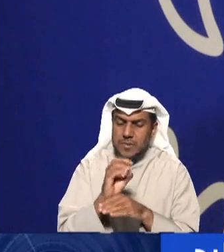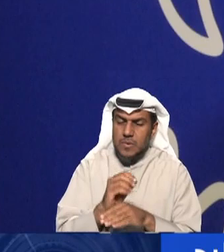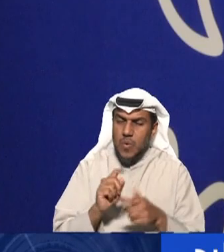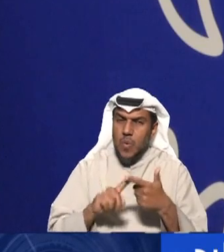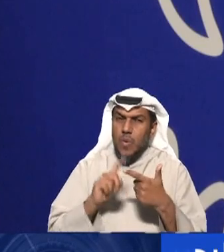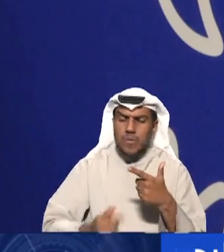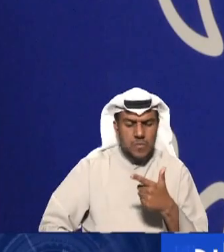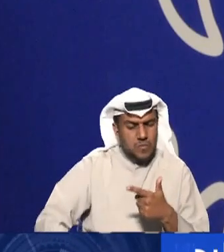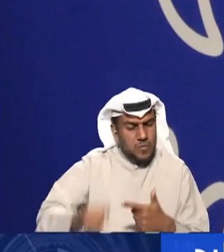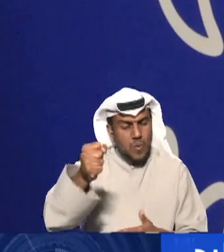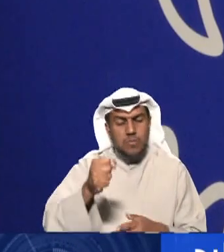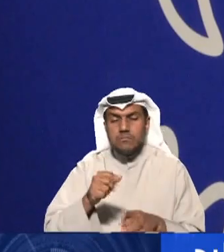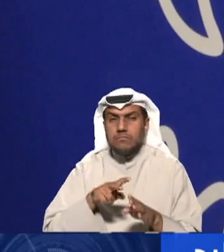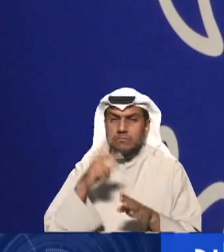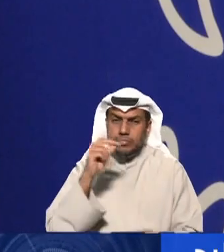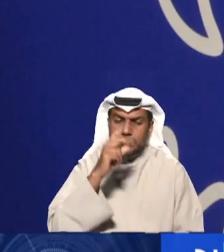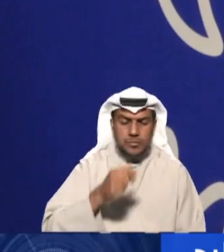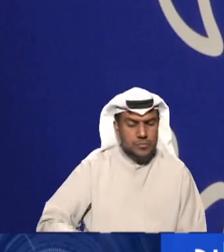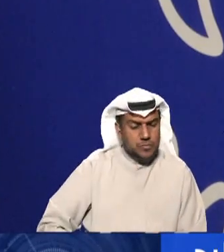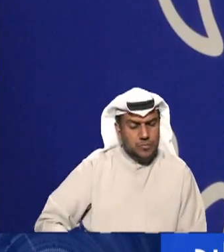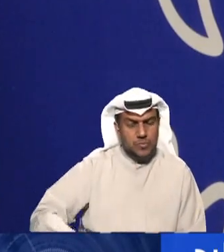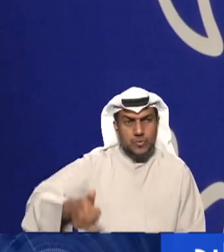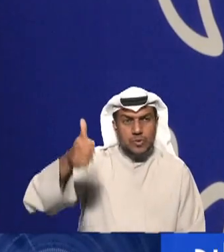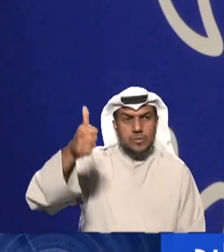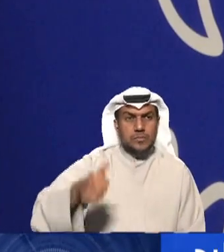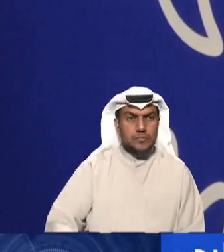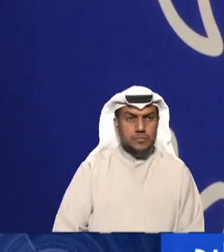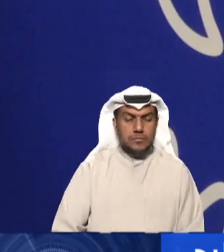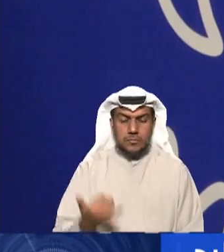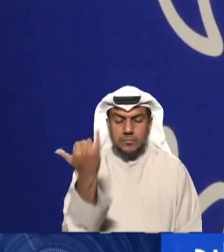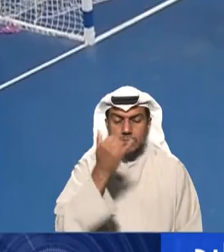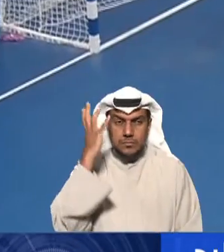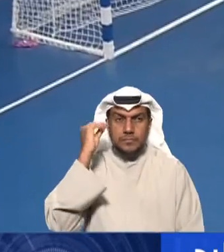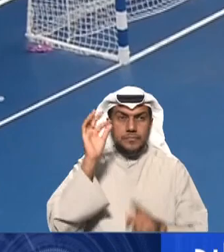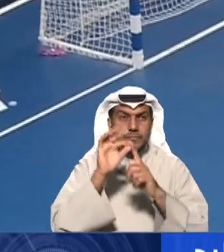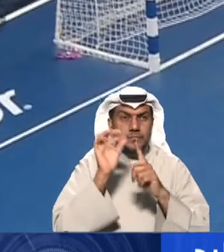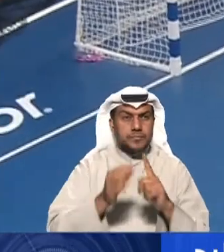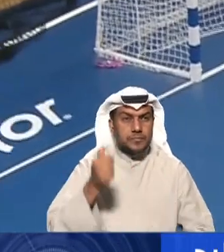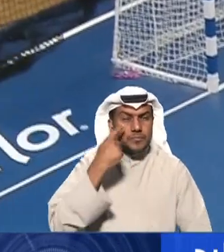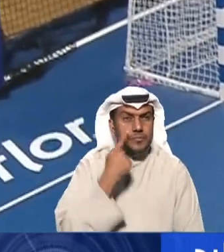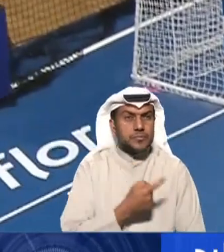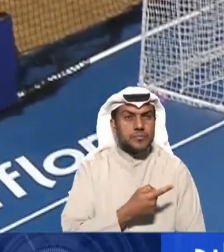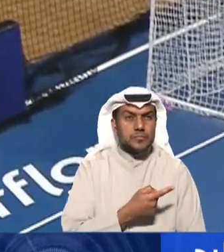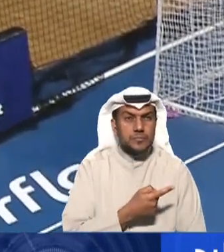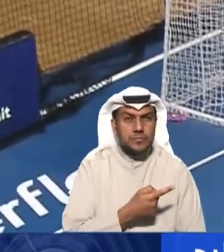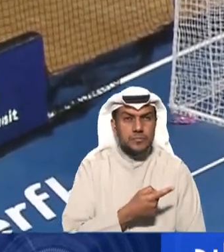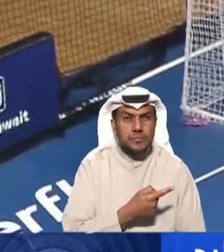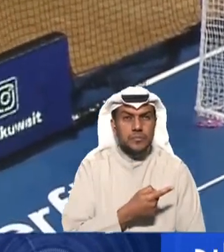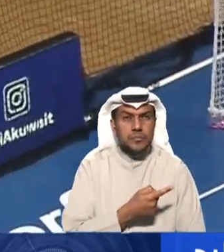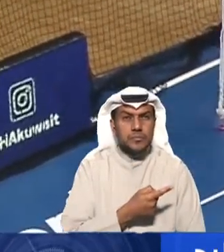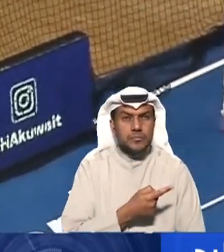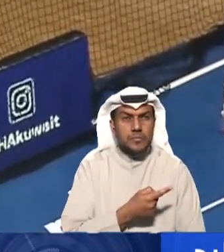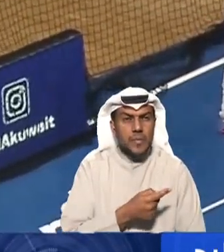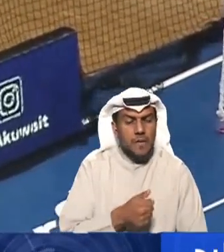الثاني وربي لك الحمد. طبعا طموحنا اليوم اهم شيء النقطتين عندنا. صالة الشيخ سعد العبدالله شهدت